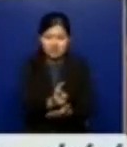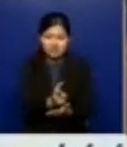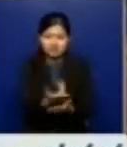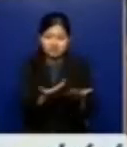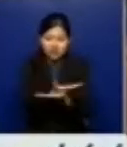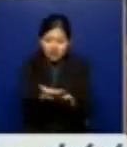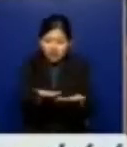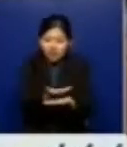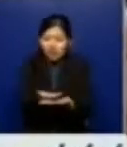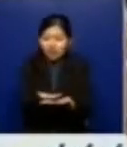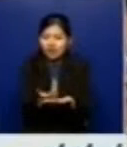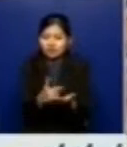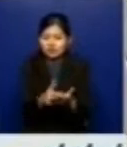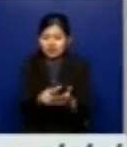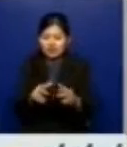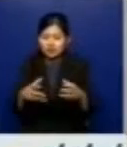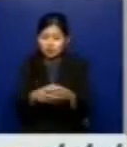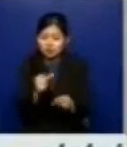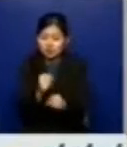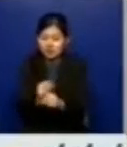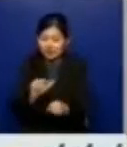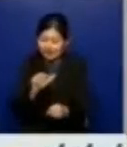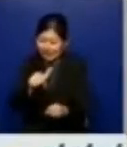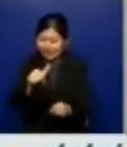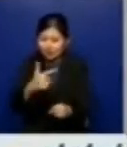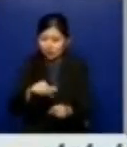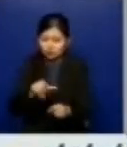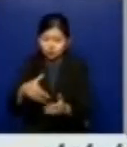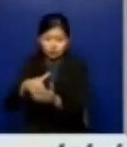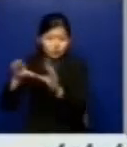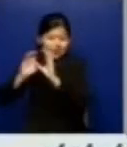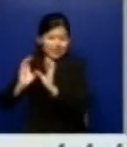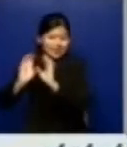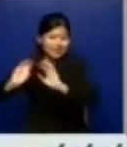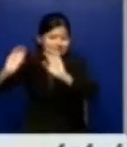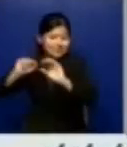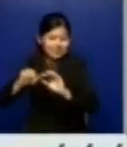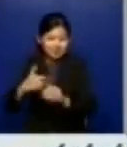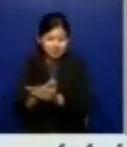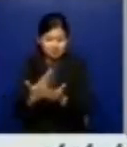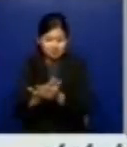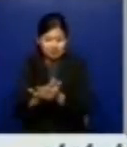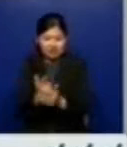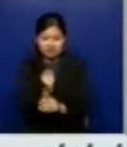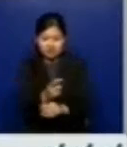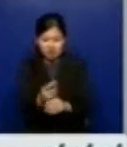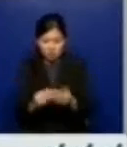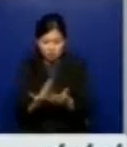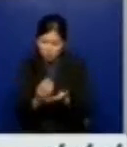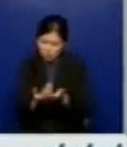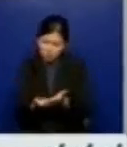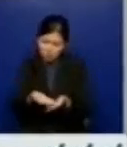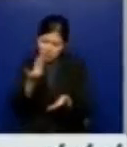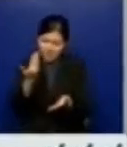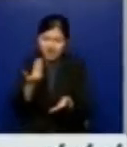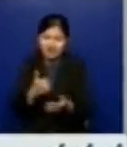ในส่วนที่เป็นงานหลักเป็นนโยบายเป็นยุทธศาสตร์ของส่วนราชการเองแล้วตั้งในอัตราที่สูงมากนะครับสูงเกินกว่าความจำเป็น